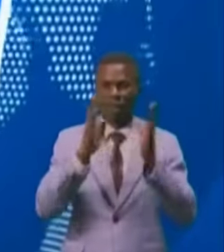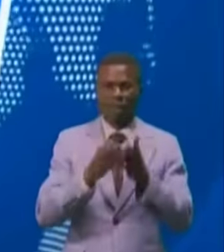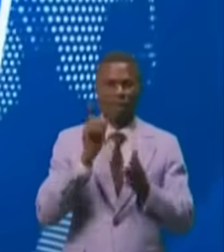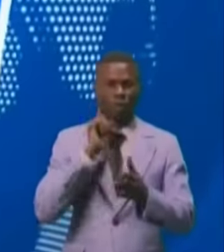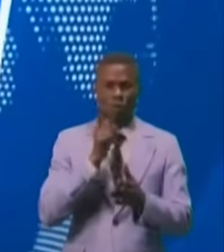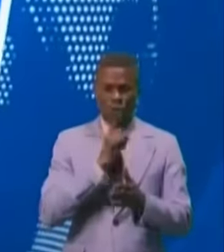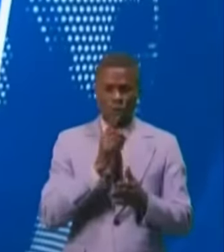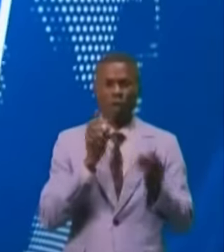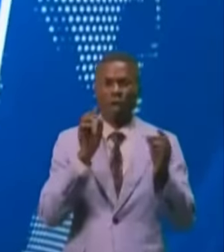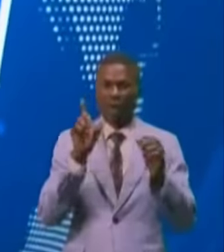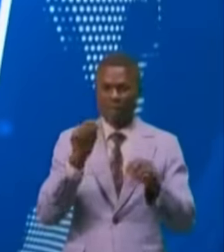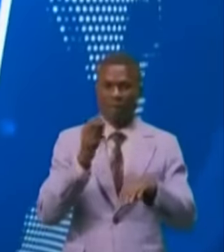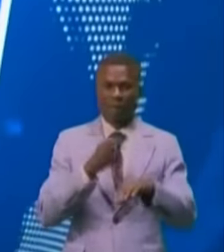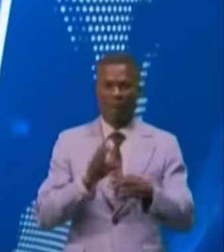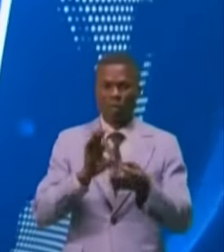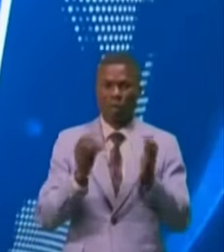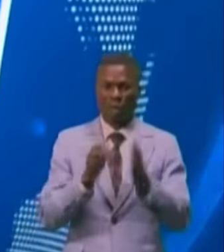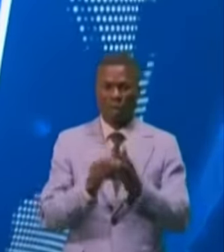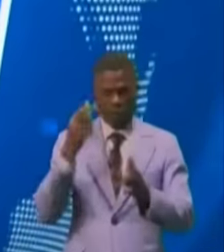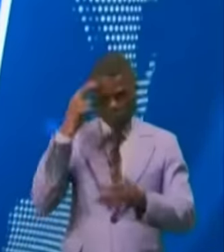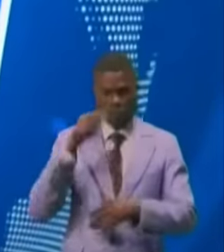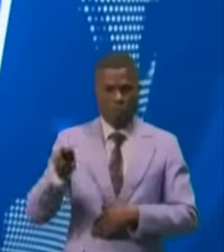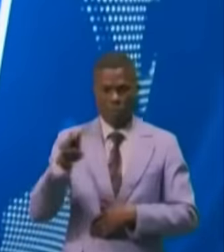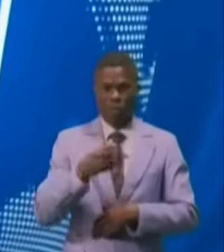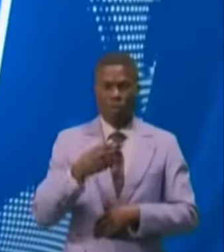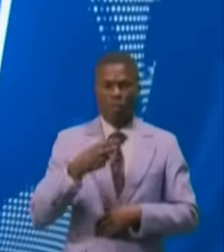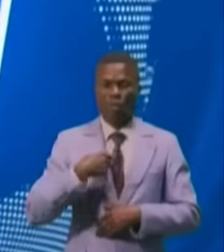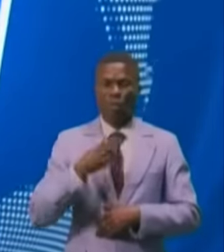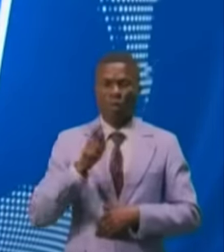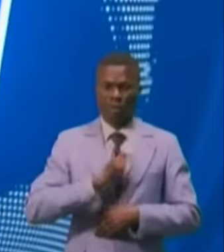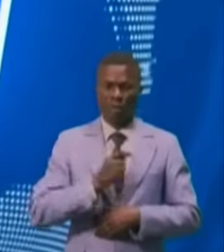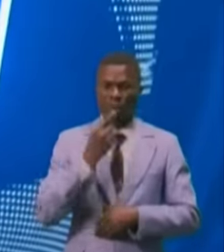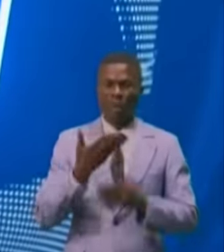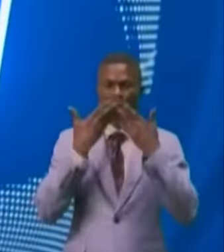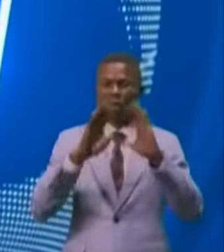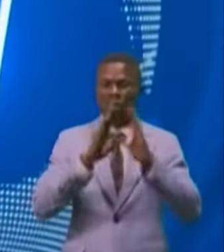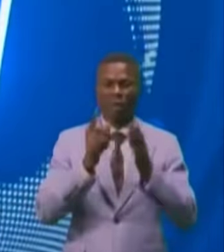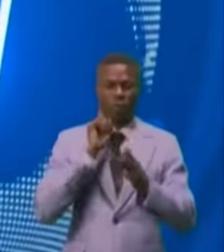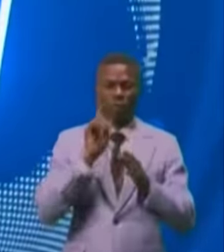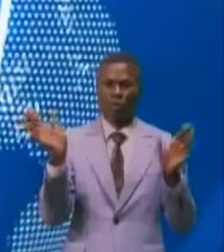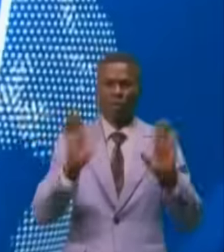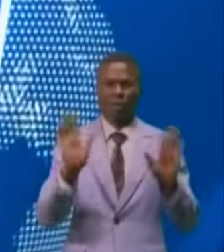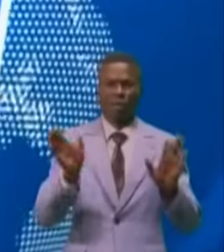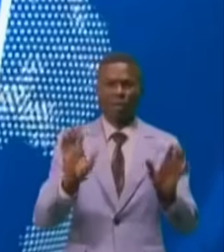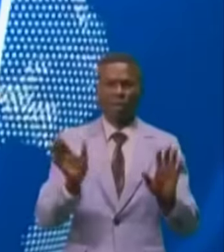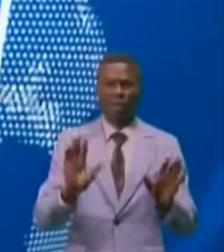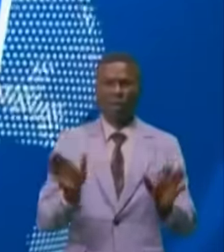Retrouvez tout à l'heure Nancy Odia pour une autre session d'information. Merci et au revoir.